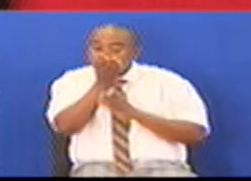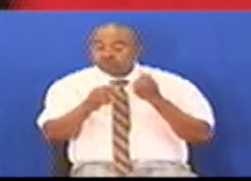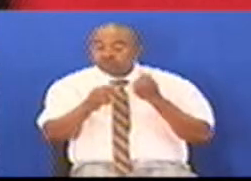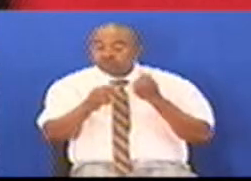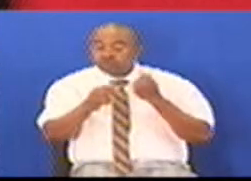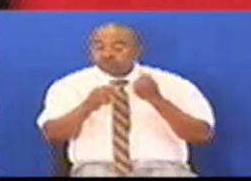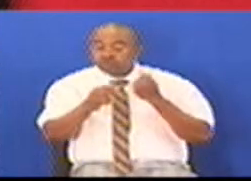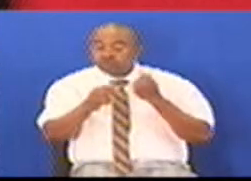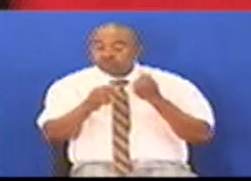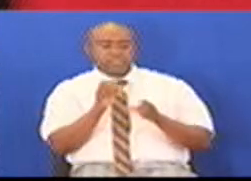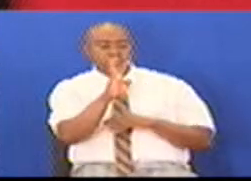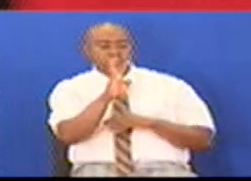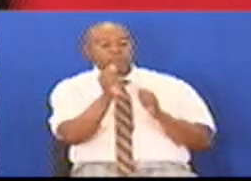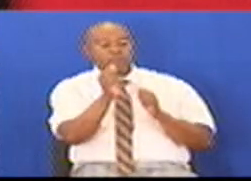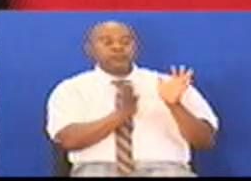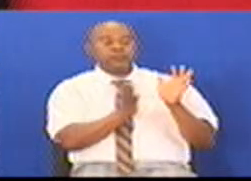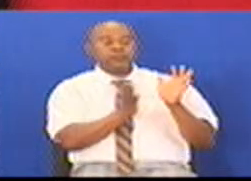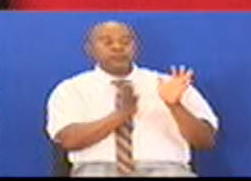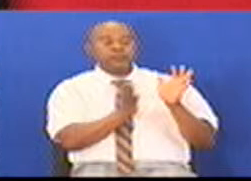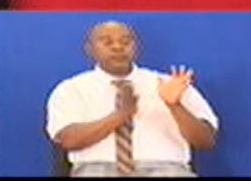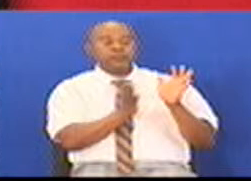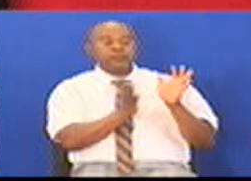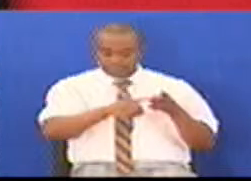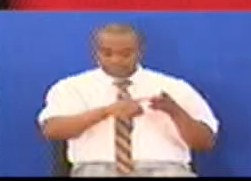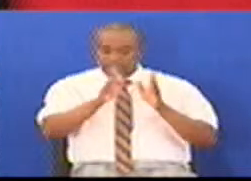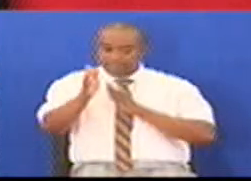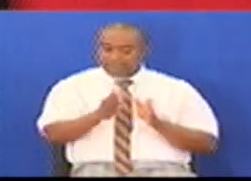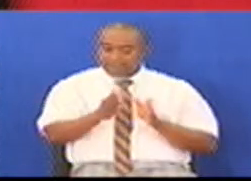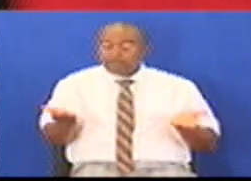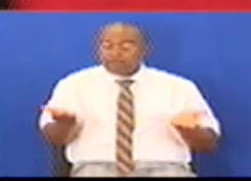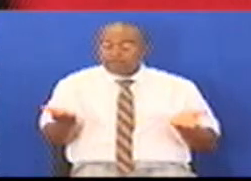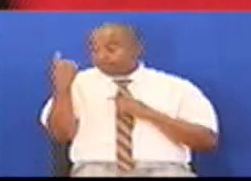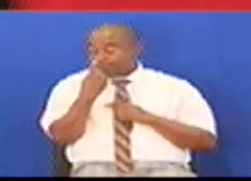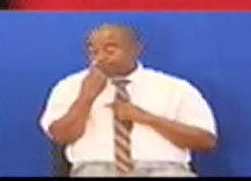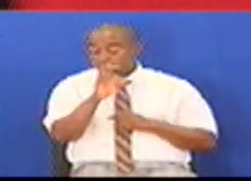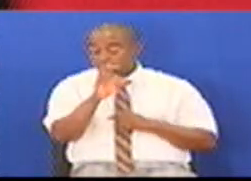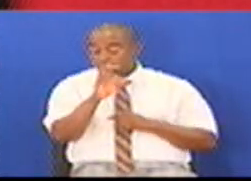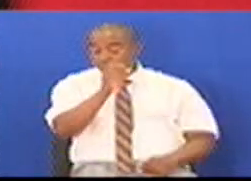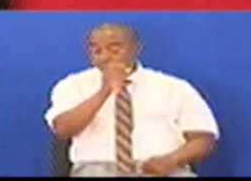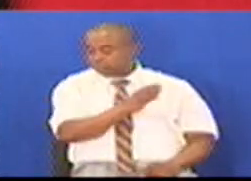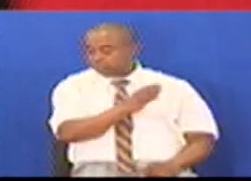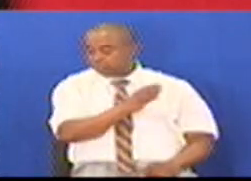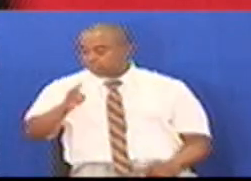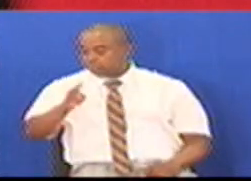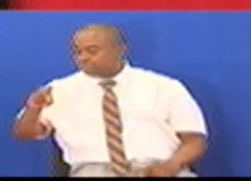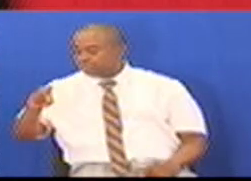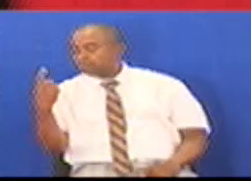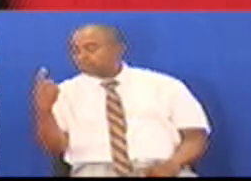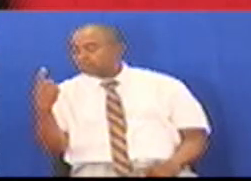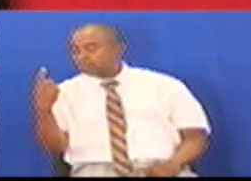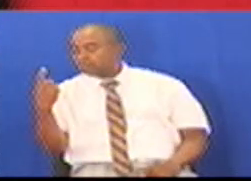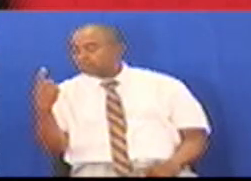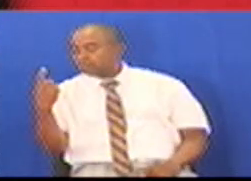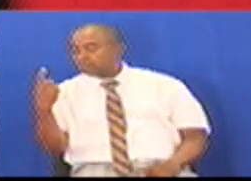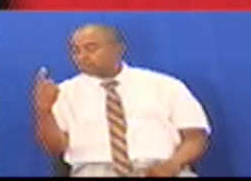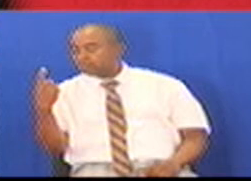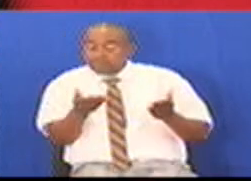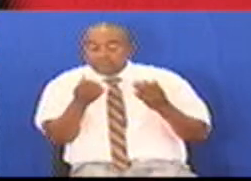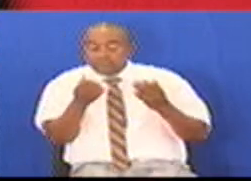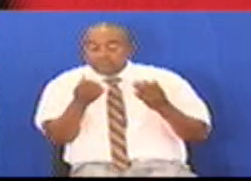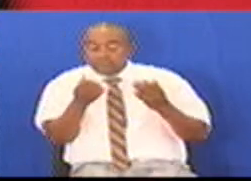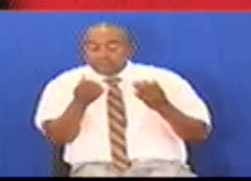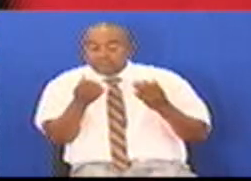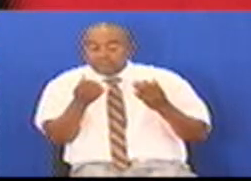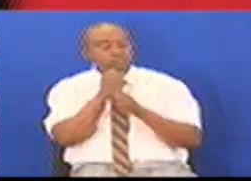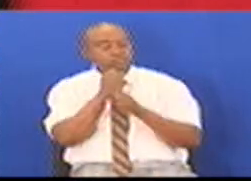mwaka 2019, mpango wa maendeleo wa taifa kwa mwaka 2020-2021 pamoja na tathmini ya utekelezaji wa bajeti